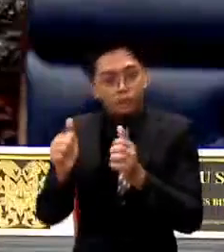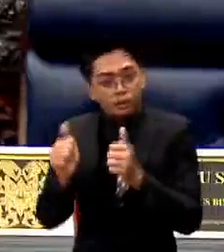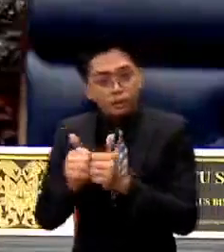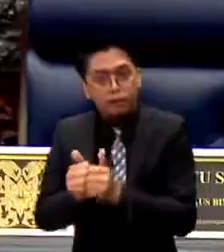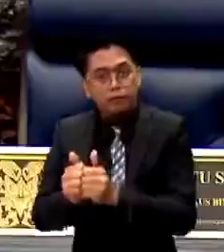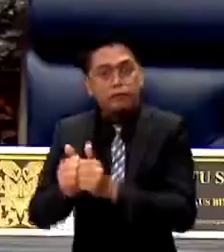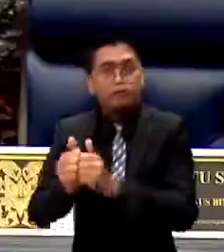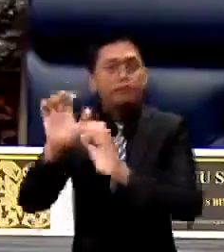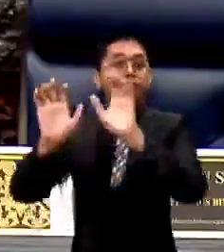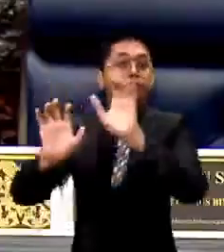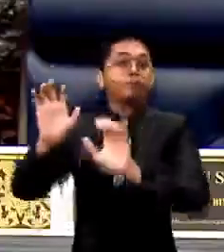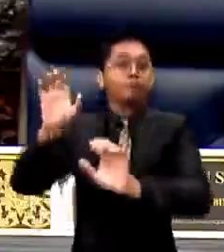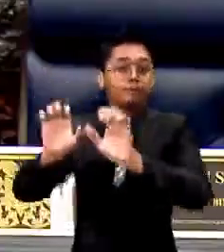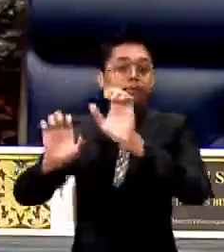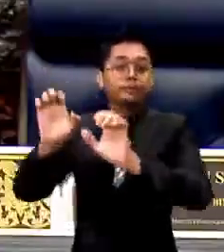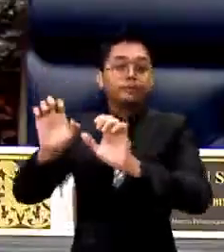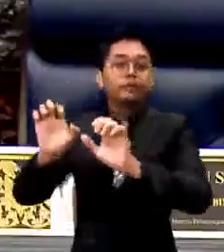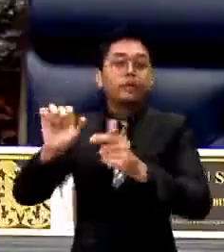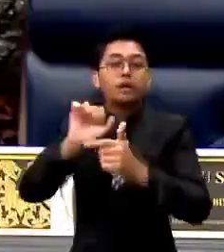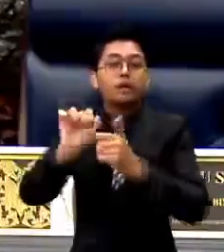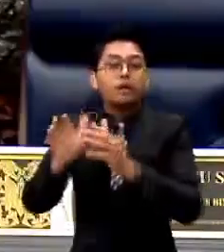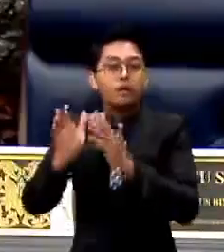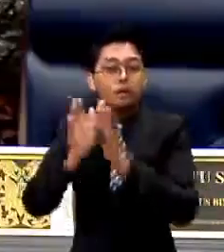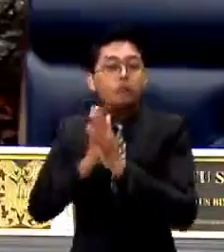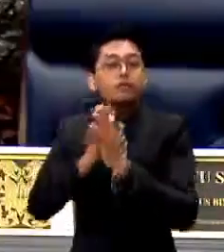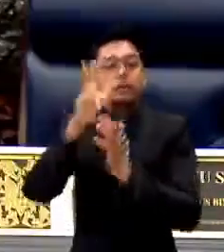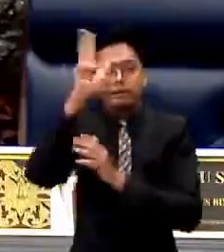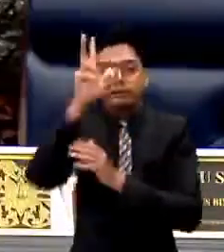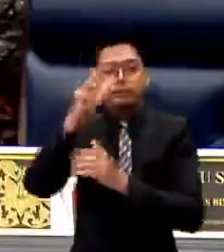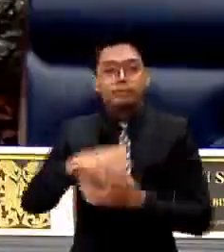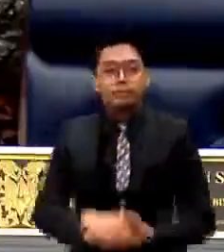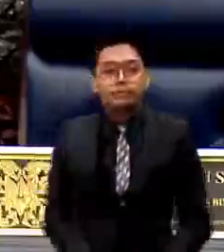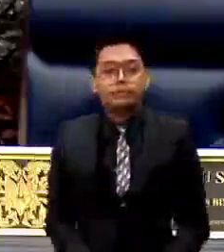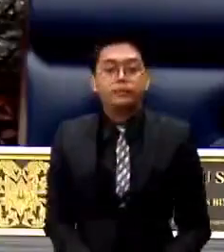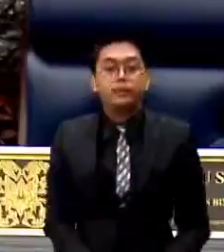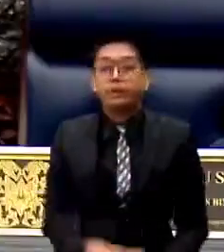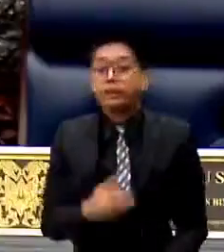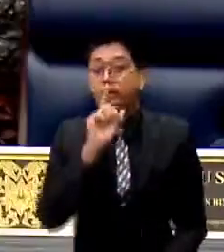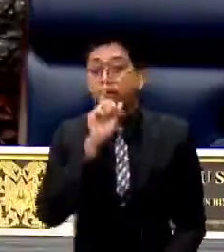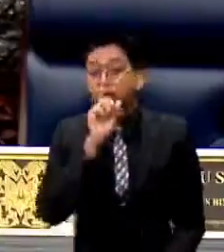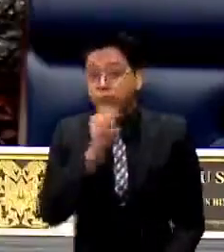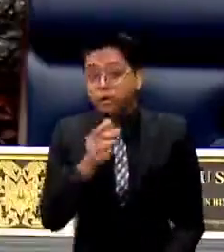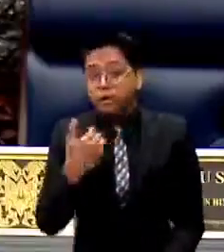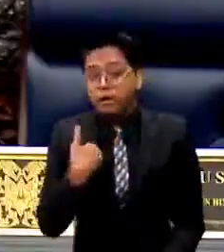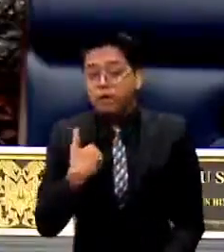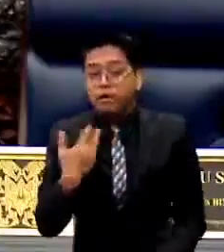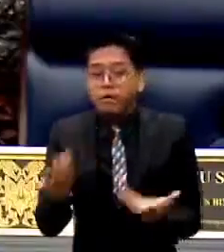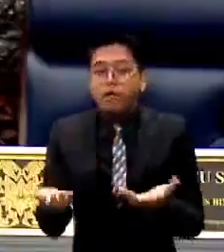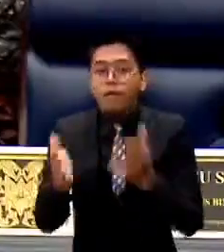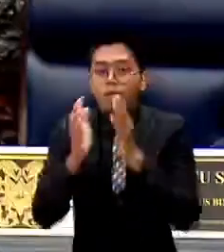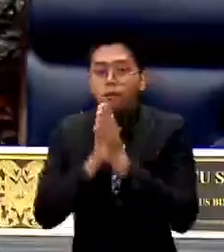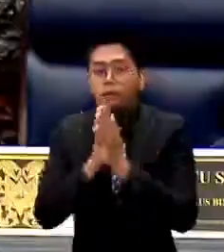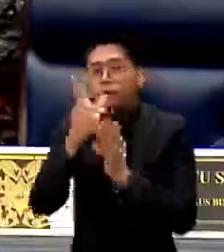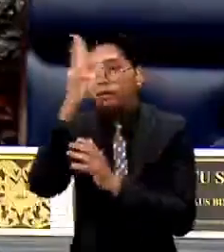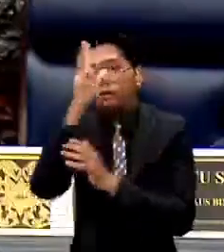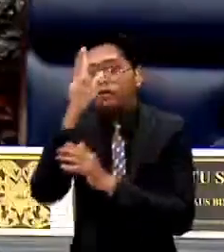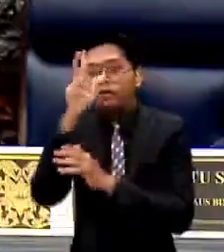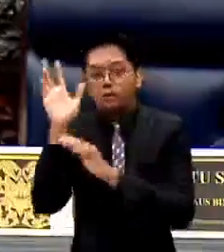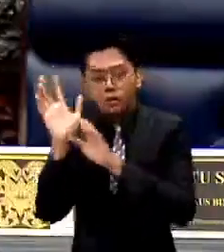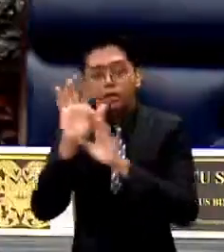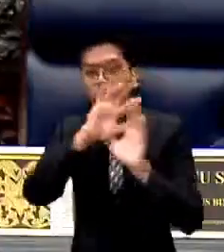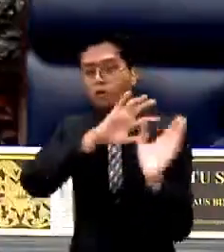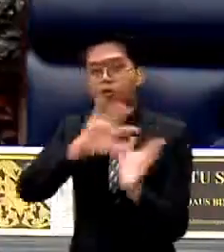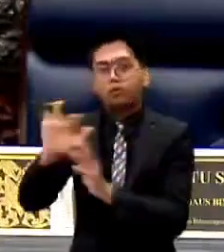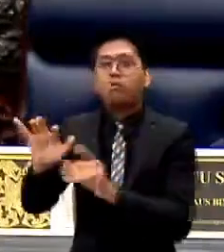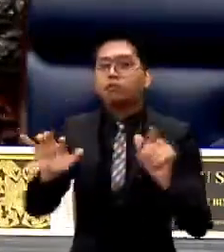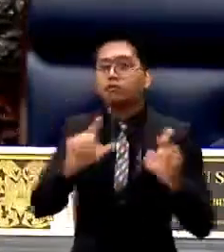dengan l Judgment ataupun request atau permintaan daripada kerajaan Sebenarnya ada juga permintaan daripada kerajaan yang ditolak oleh mereka